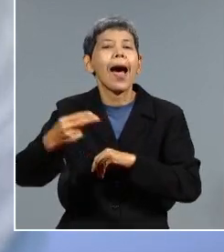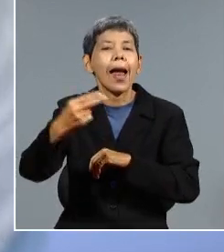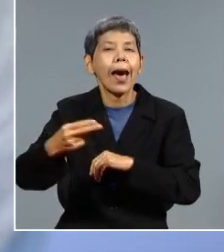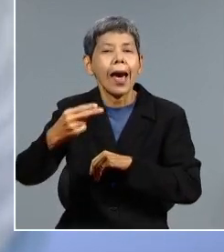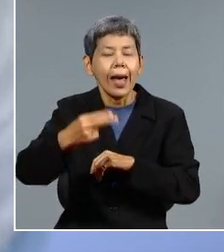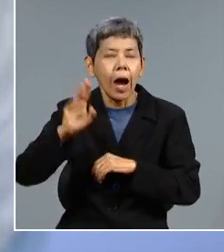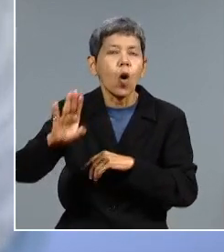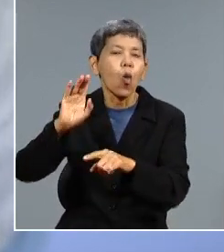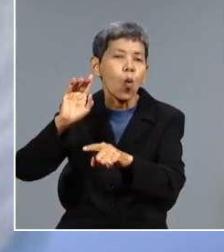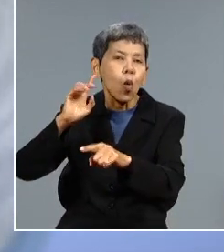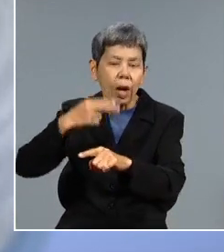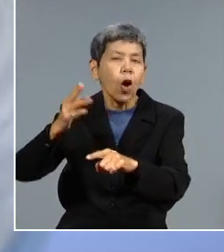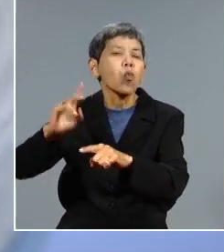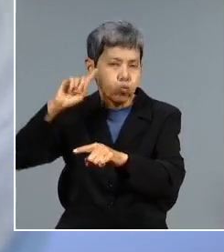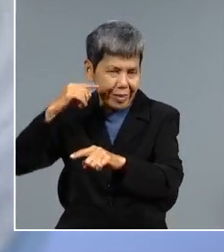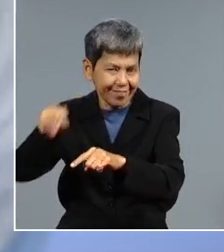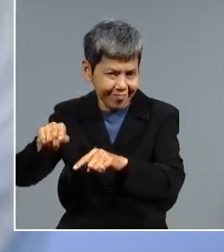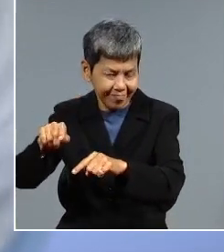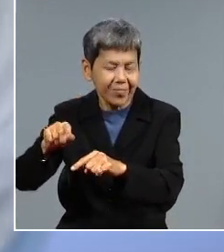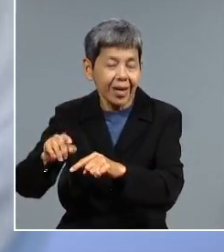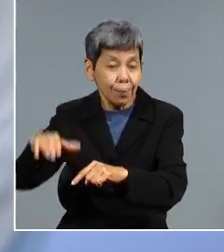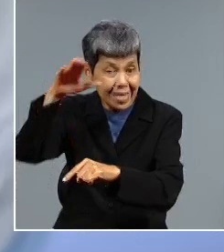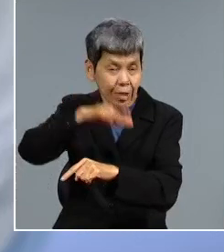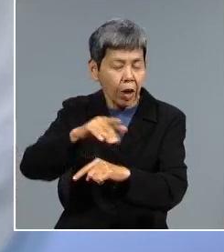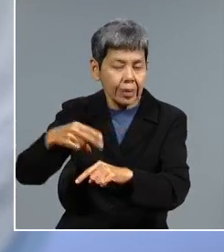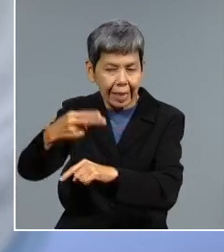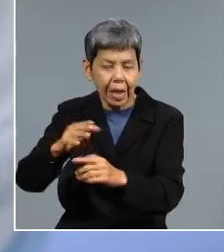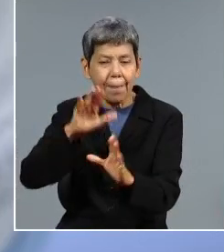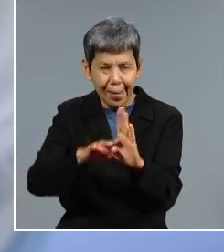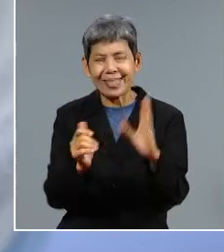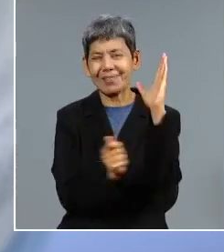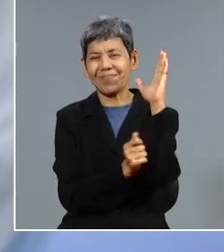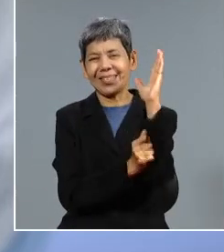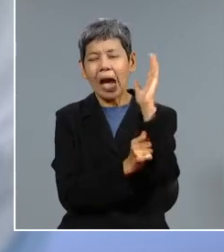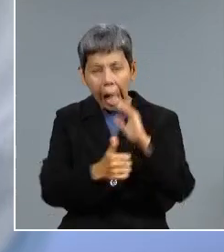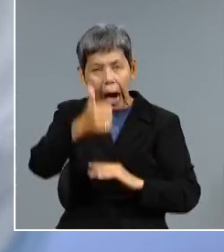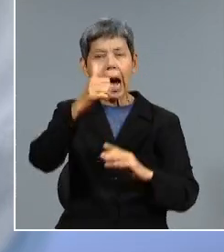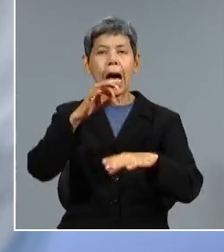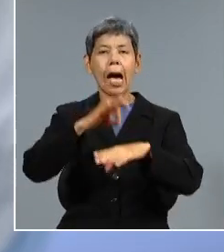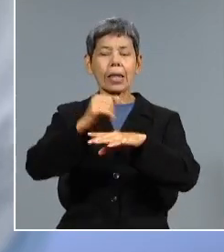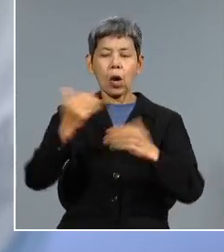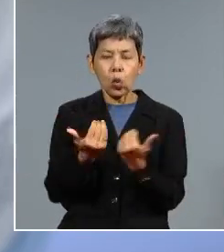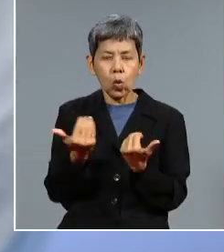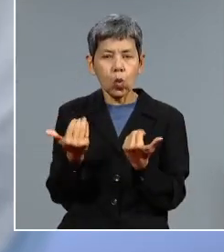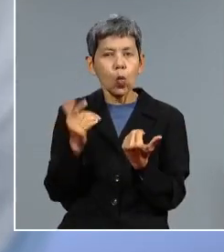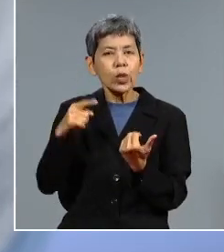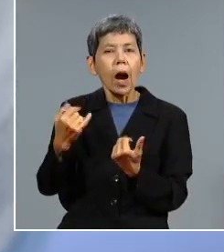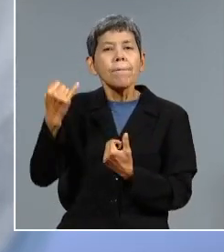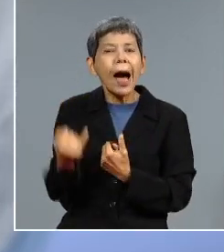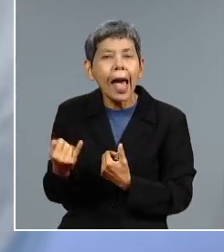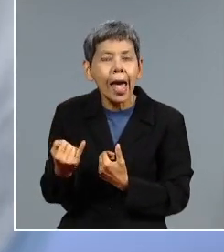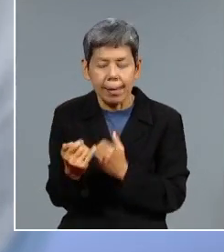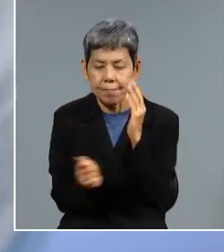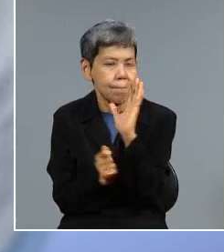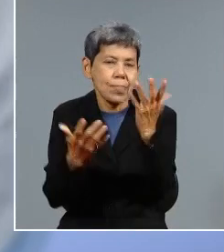นางฝั่งของอ่ะคุณวราภรณ์ถ้าคุณเป็นผู้ตายลงสมัครเป็นกำลังครั้งนั้นแล้วได้ตำแหน่งไปแต่ลูกสาวของสจเนี่ย